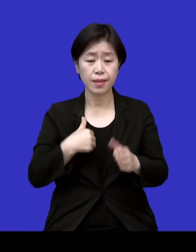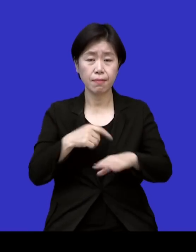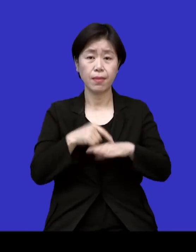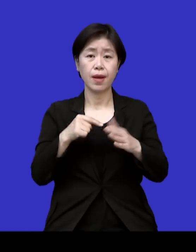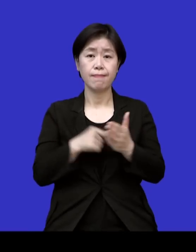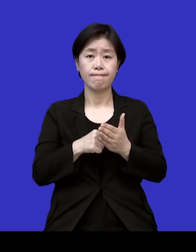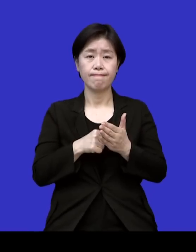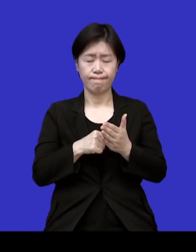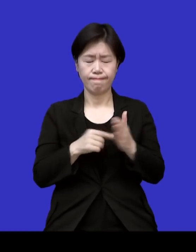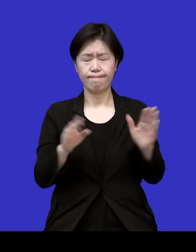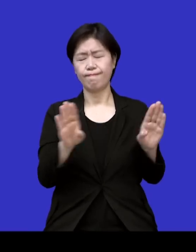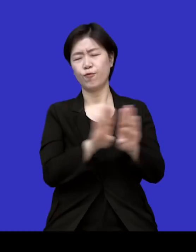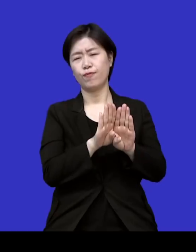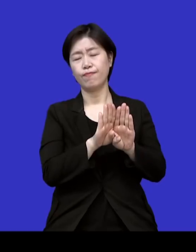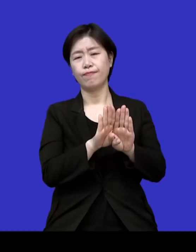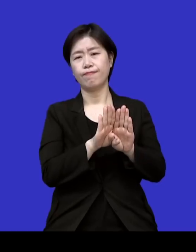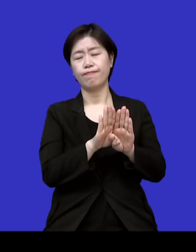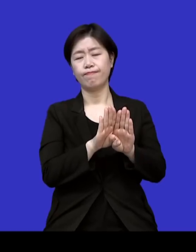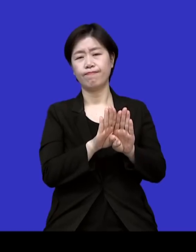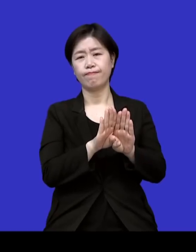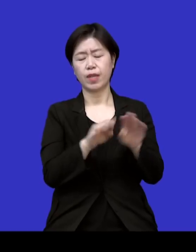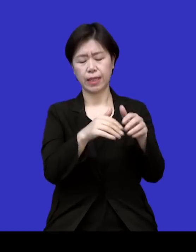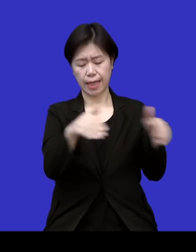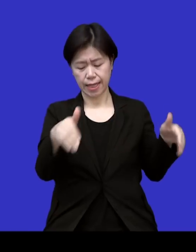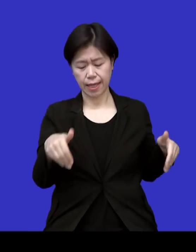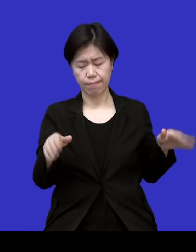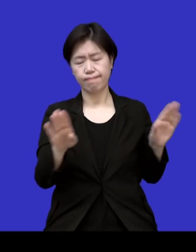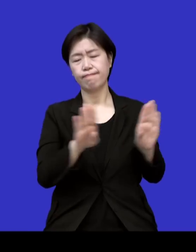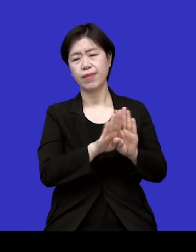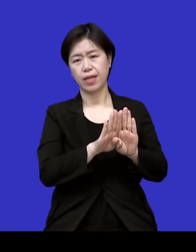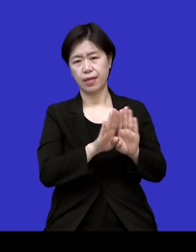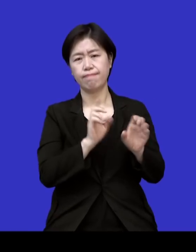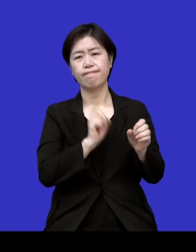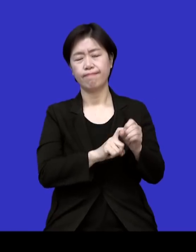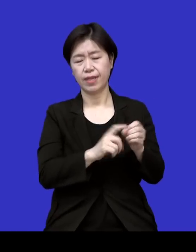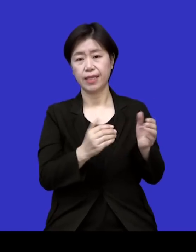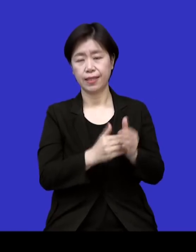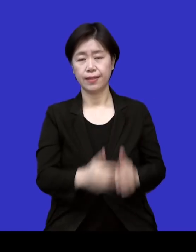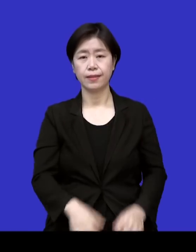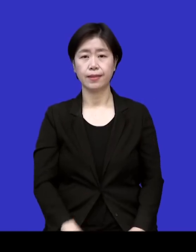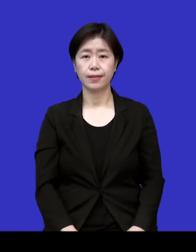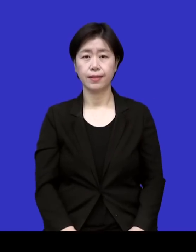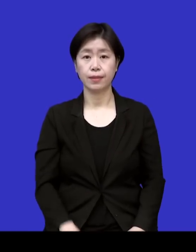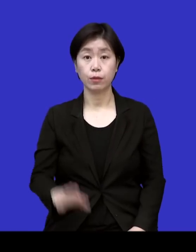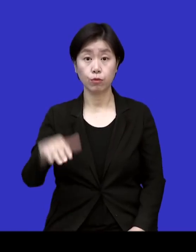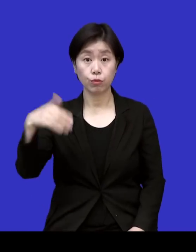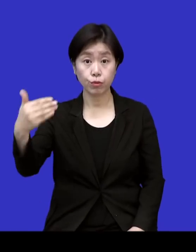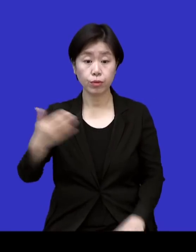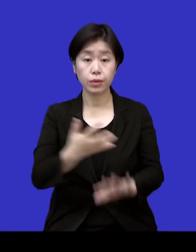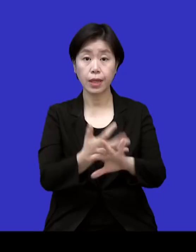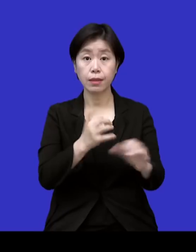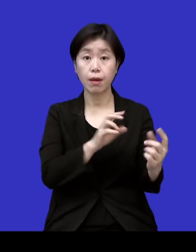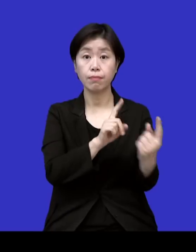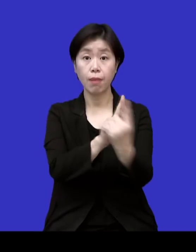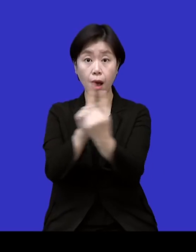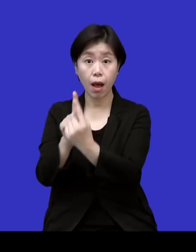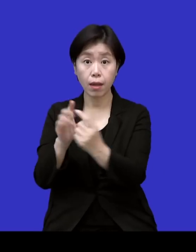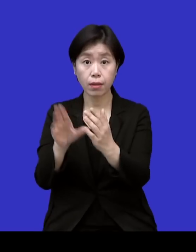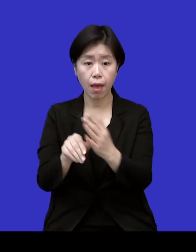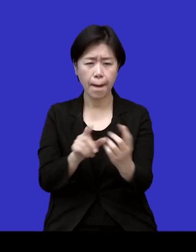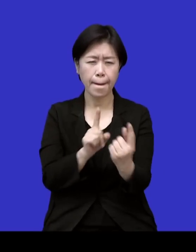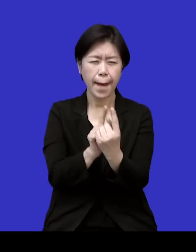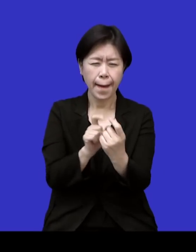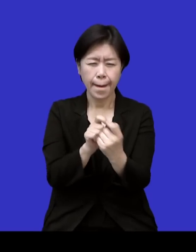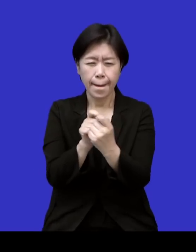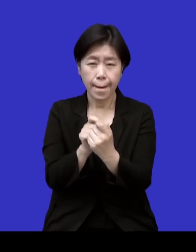완전히 닫아버렸던 것 같아요. 그래서 그 이후로는 다른 사람들과도 거리를 두고 마음을